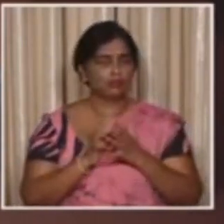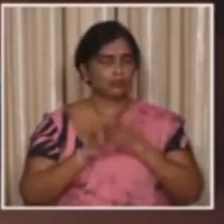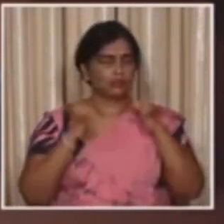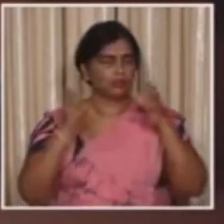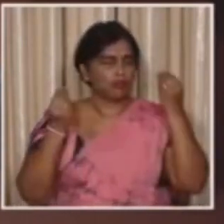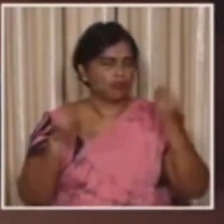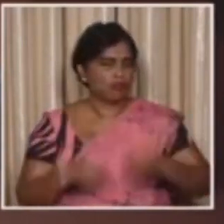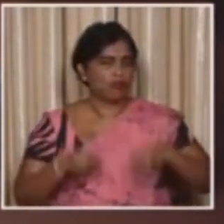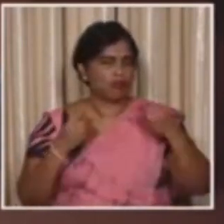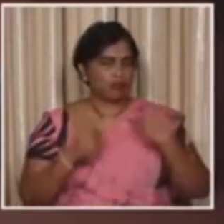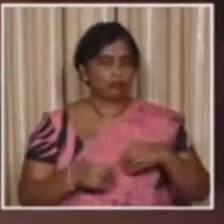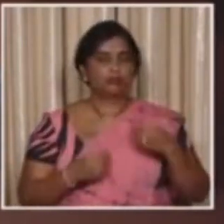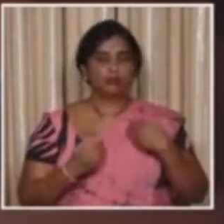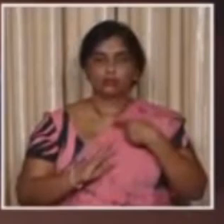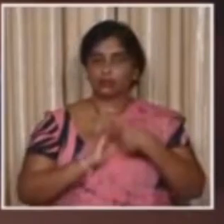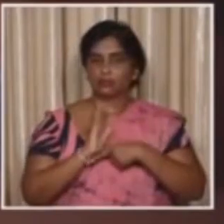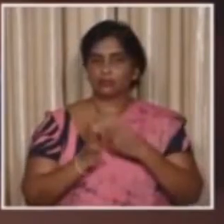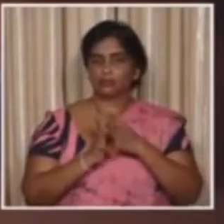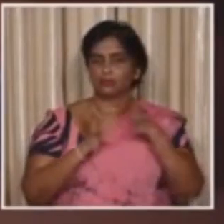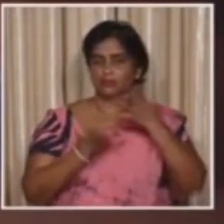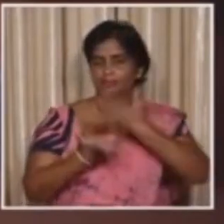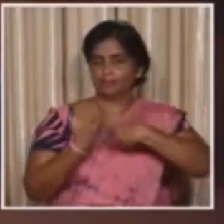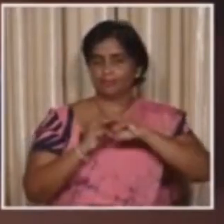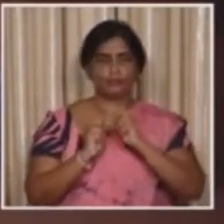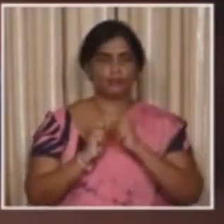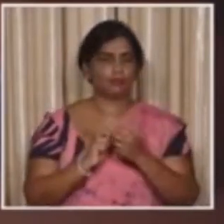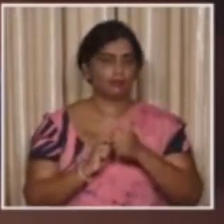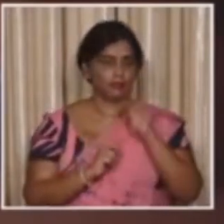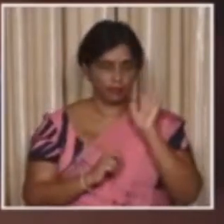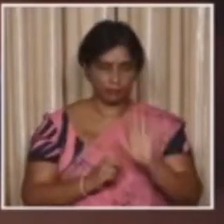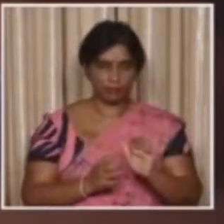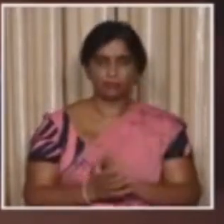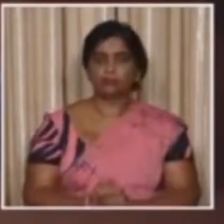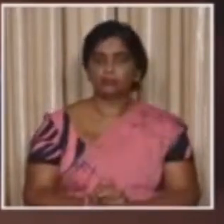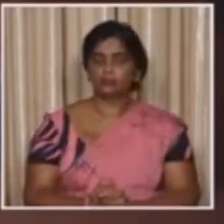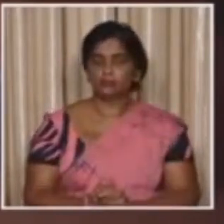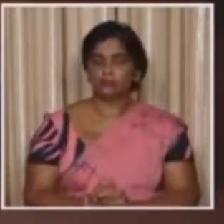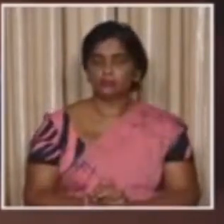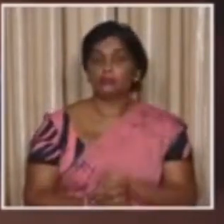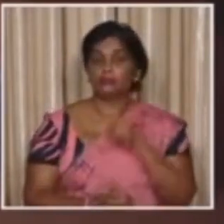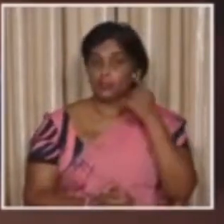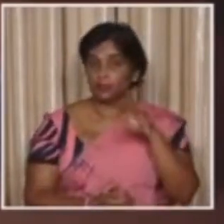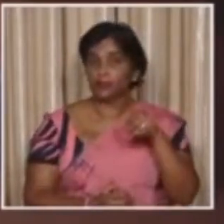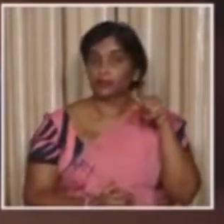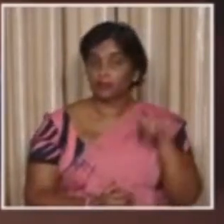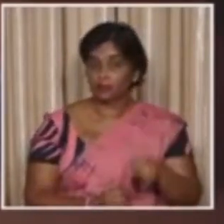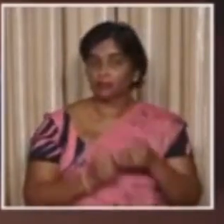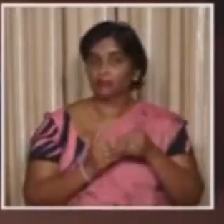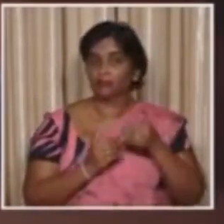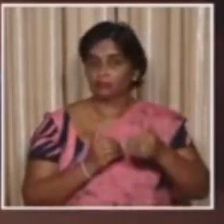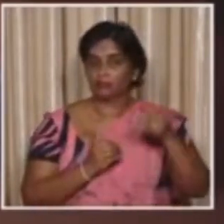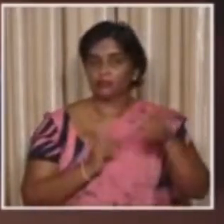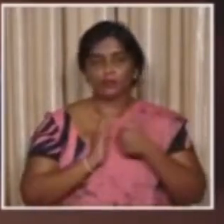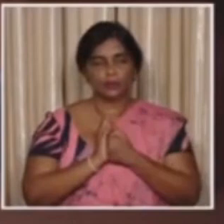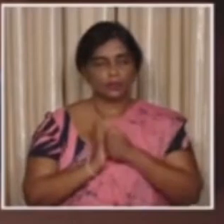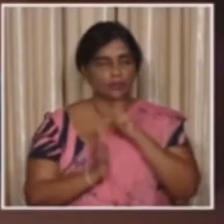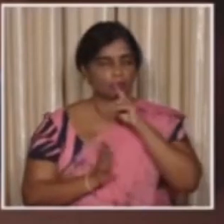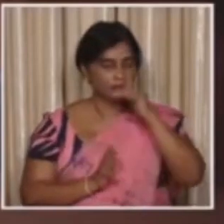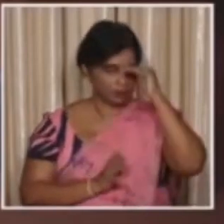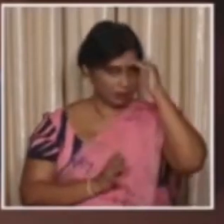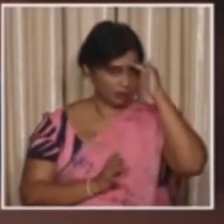පරාජයන් අපේ රටේ විශාල වියවුලක් නිර්මාණය කරමින් තිබෙනවා. ඒ නිසා දැන් දියත් වෙමින් තිබෙන්නේ ගරු